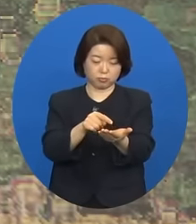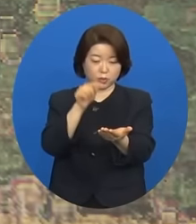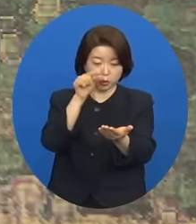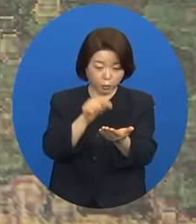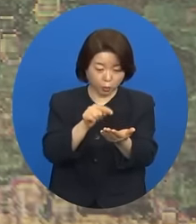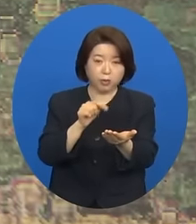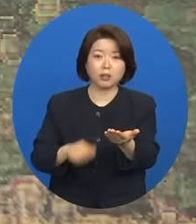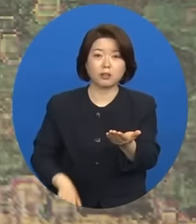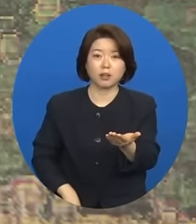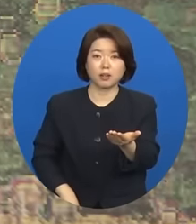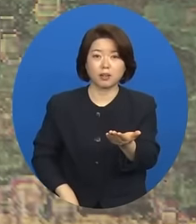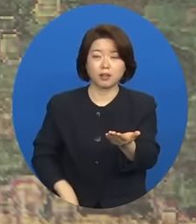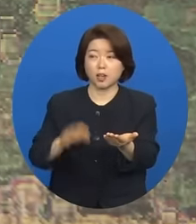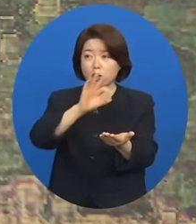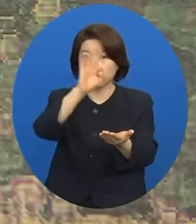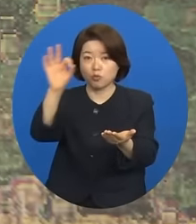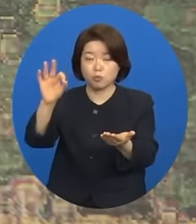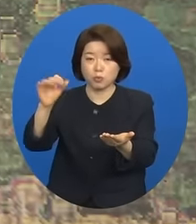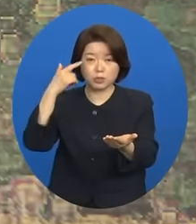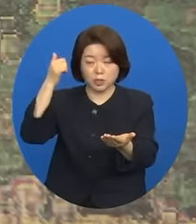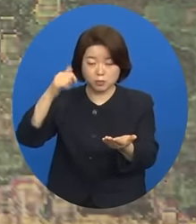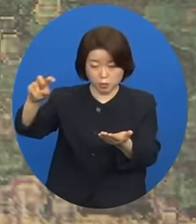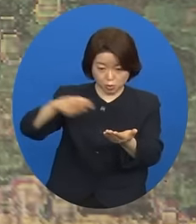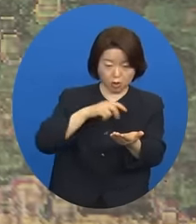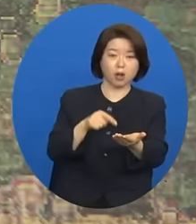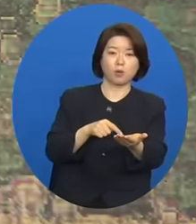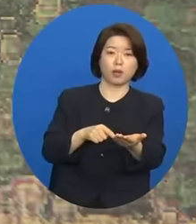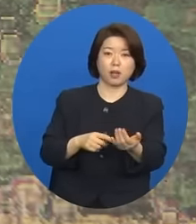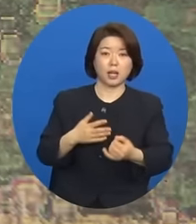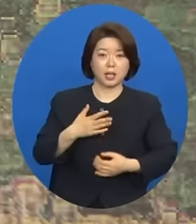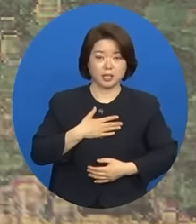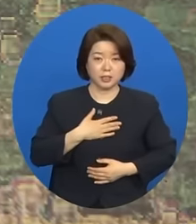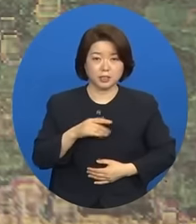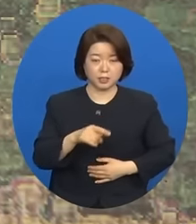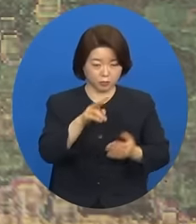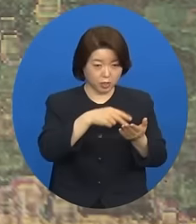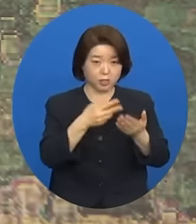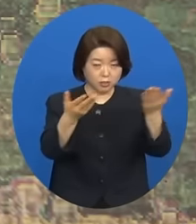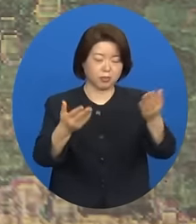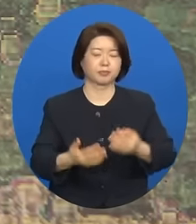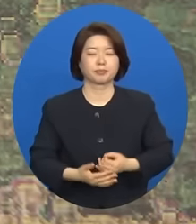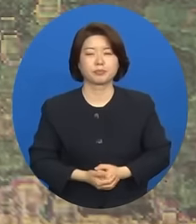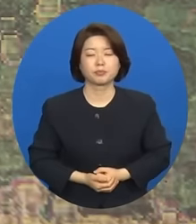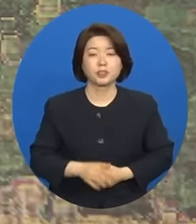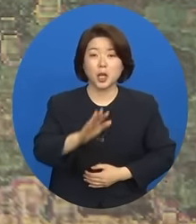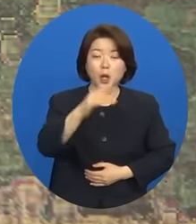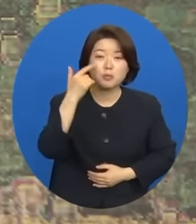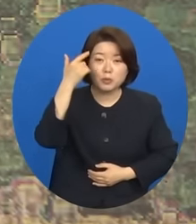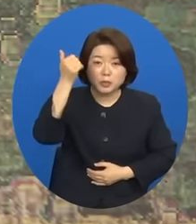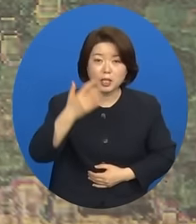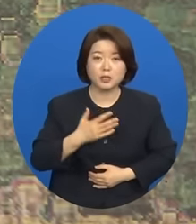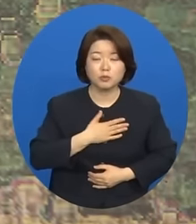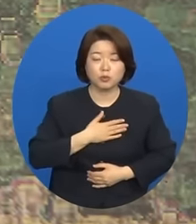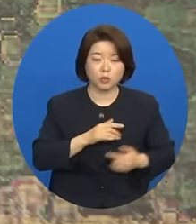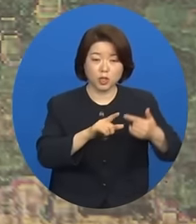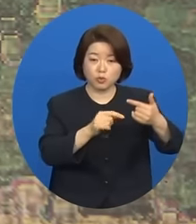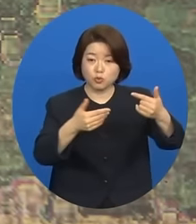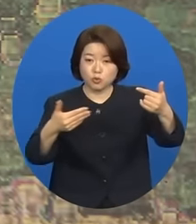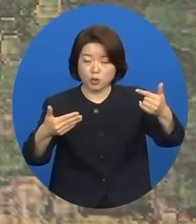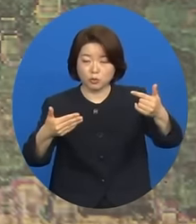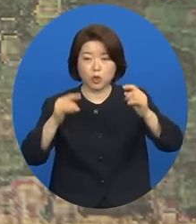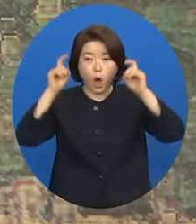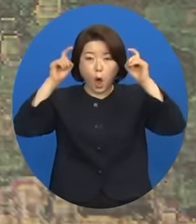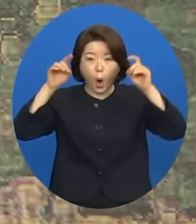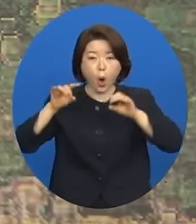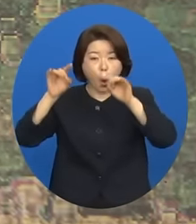눌러보니까 유 목사님께서 다시 연락이 오신 거예요. 제가 이렇게 쓰셨습니다. 목사님, 제가 6월 9일은 호주